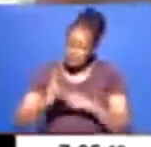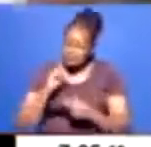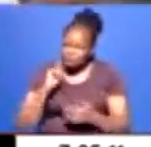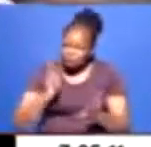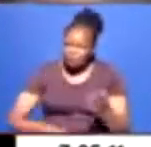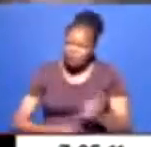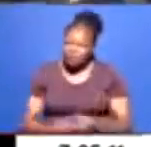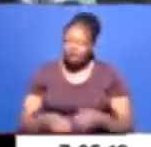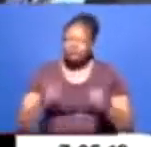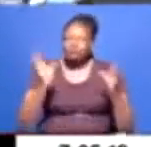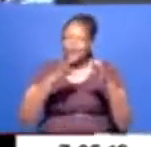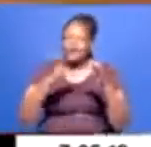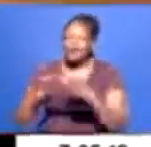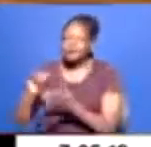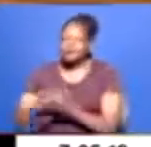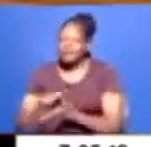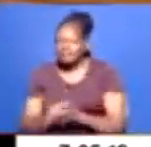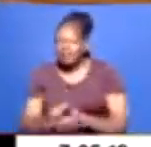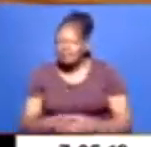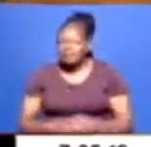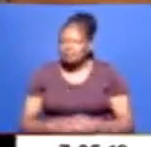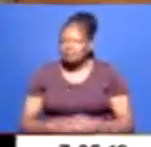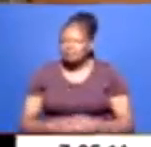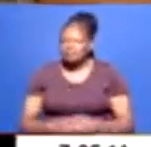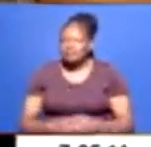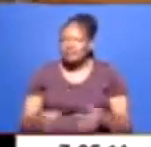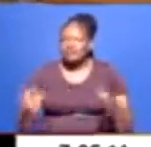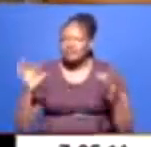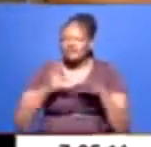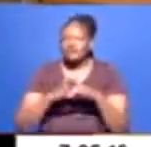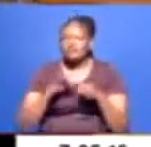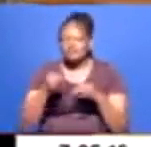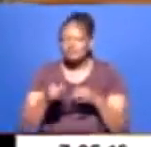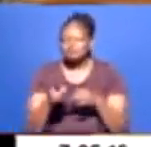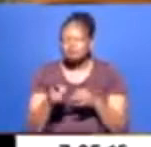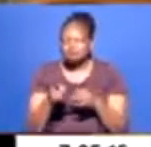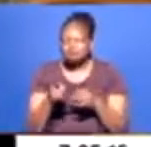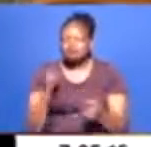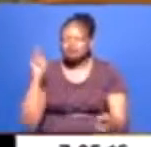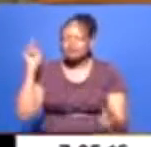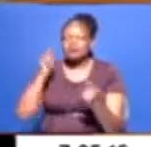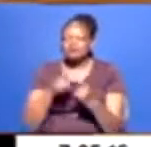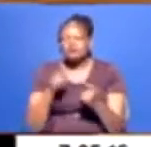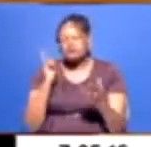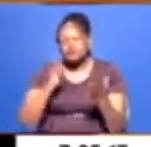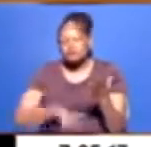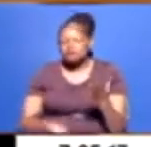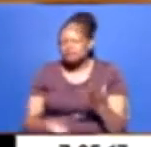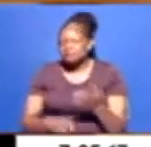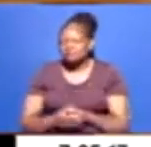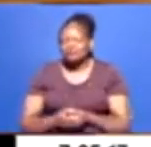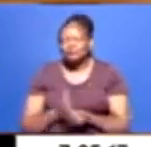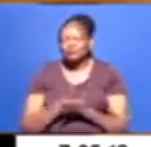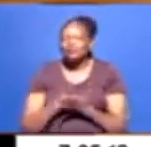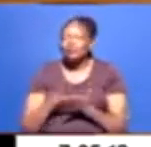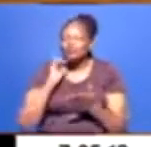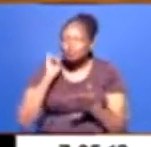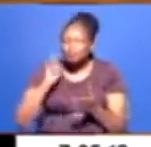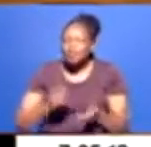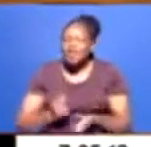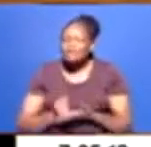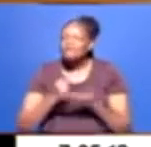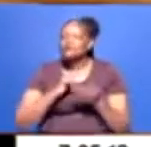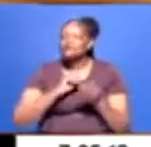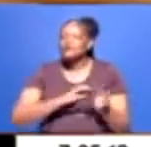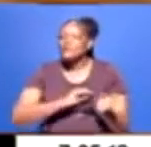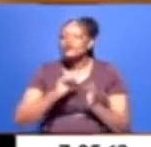huo ndio aviaminiki. What should carry you to the next level is the goodwill, is the vision, is